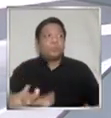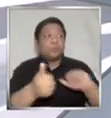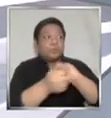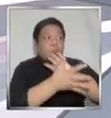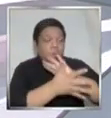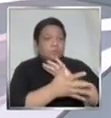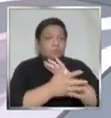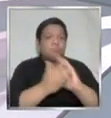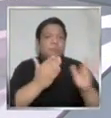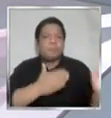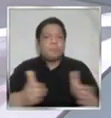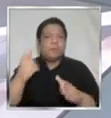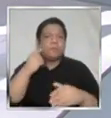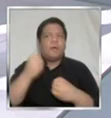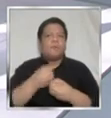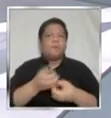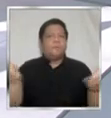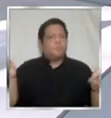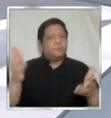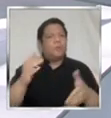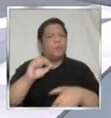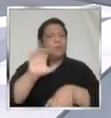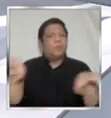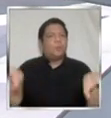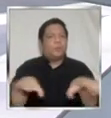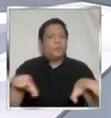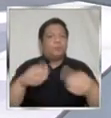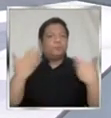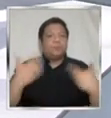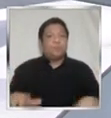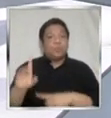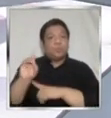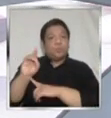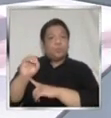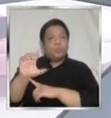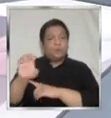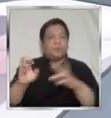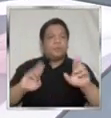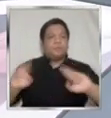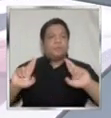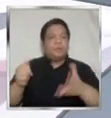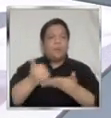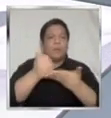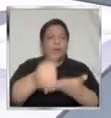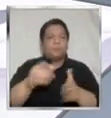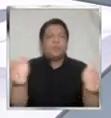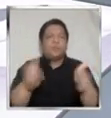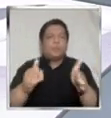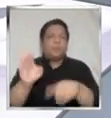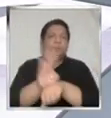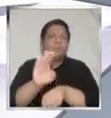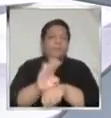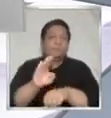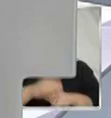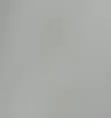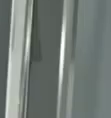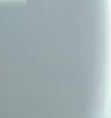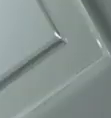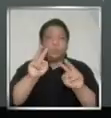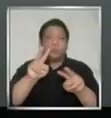na ilang milyong trabaho. May inihanda na rin tulong ang dole para sa mga maliliit na negosyo. Nakatutok si JP